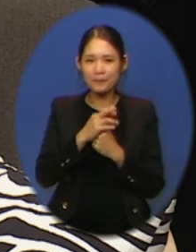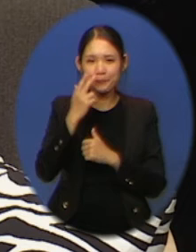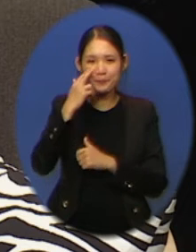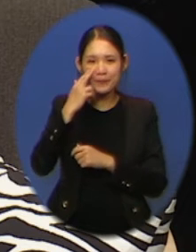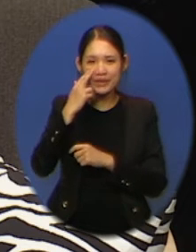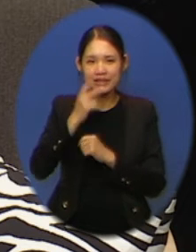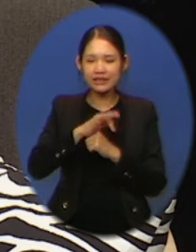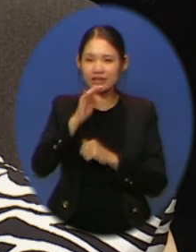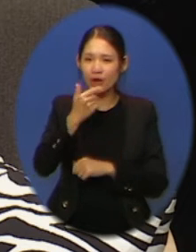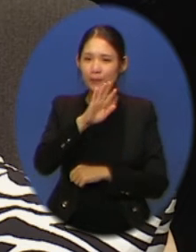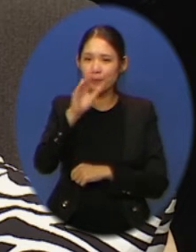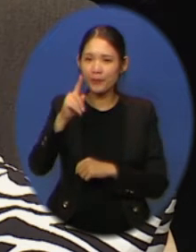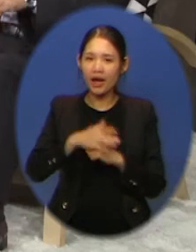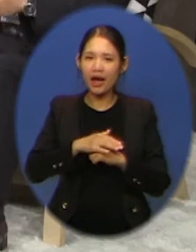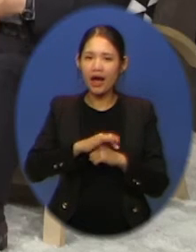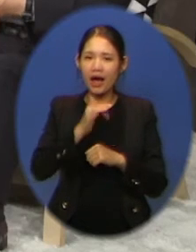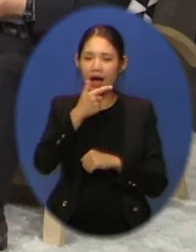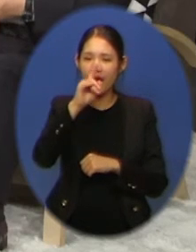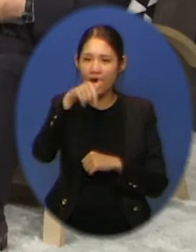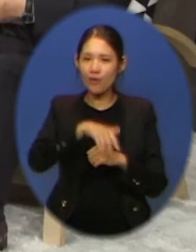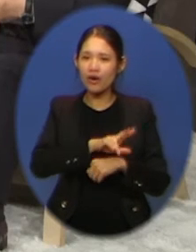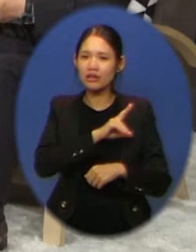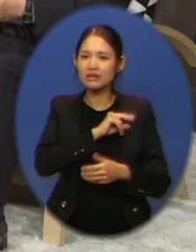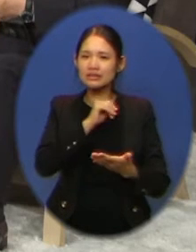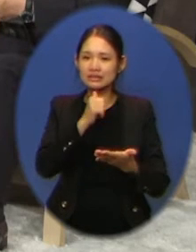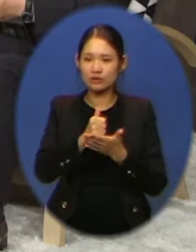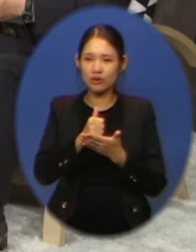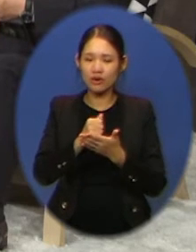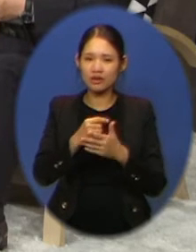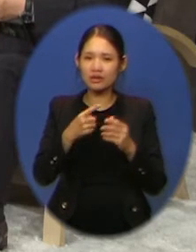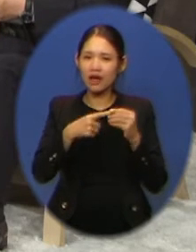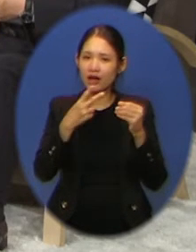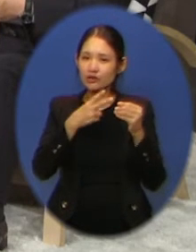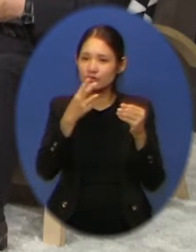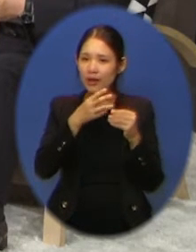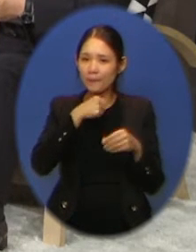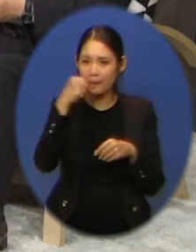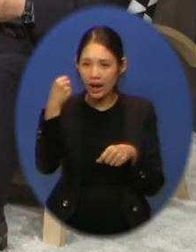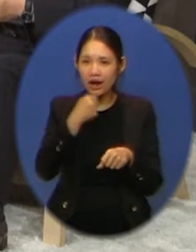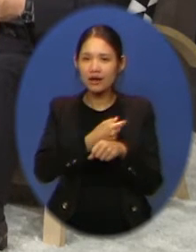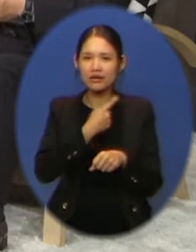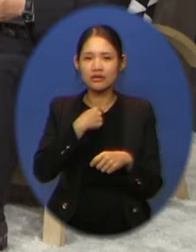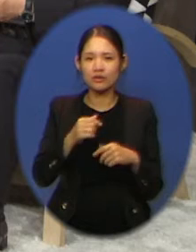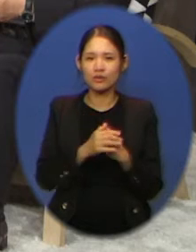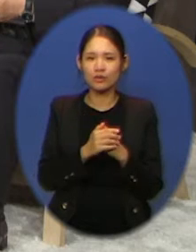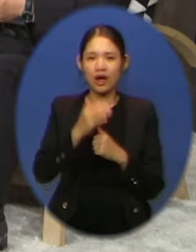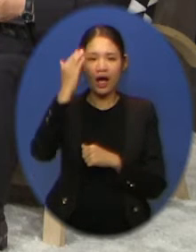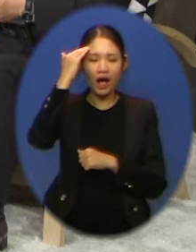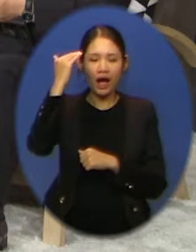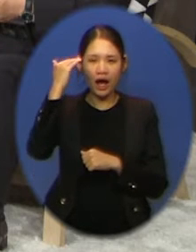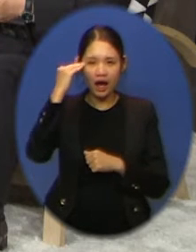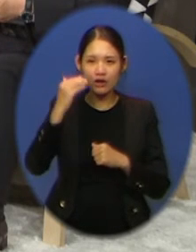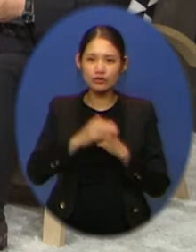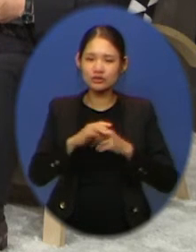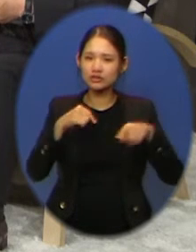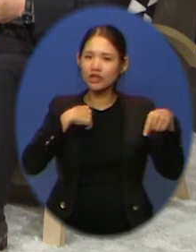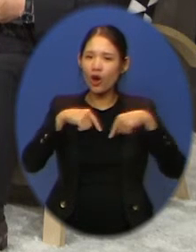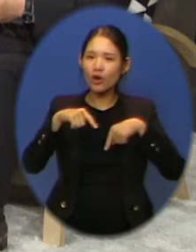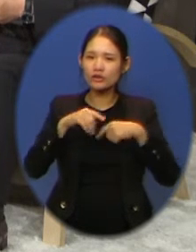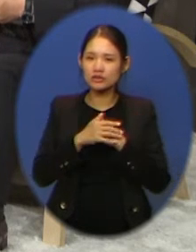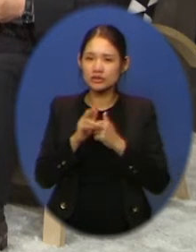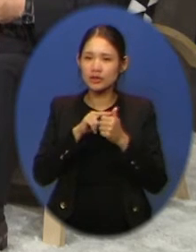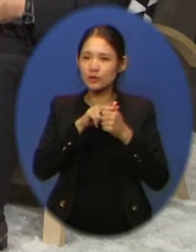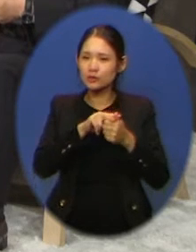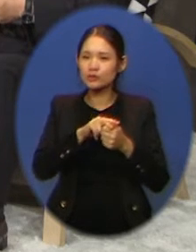하원의원 3선을 또 지내셨고 또 요즘에 정말 활발하게 움직이시는 것은 한국의 이 정치